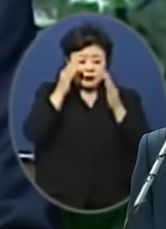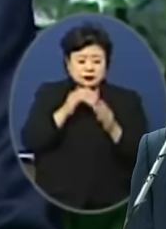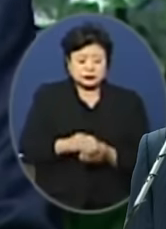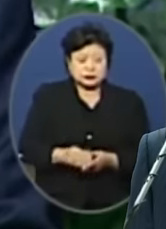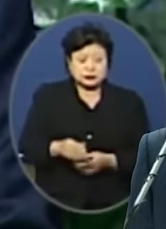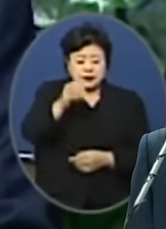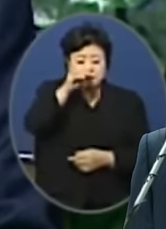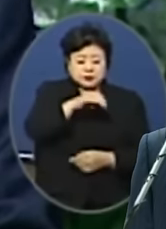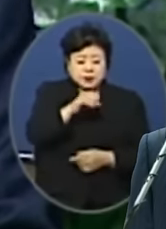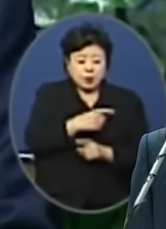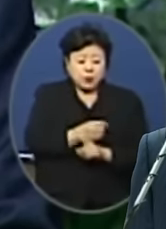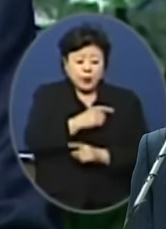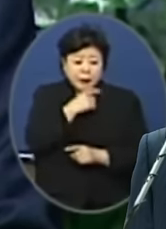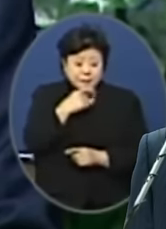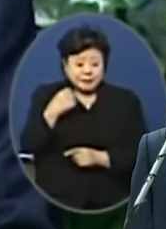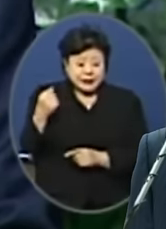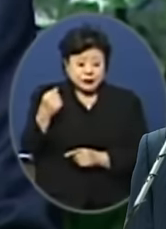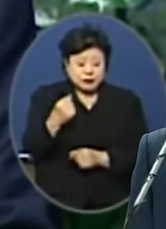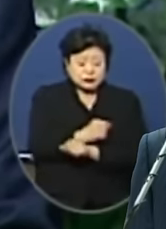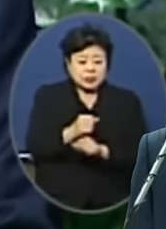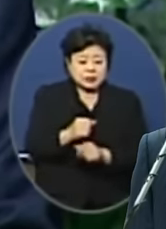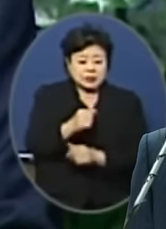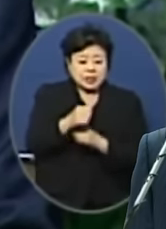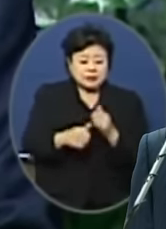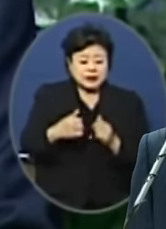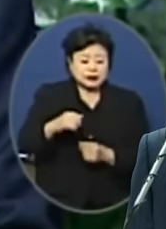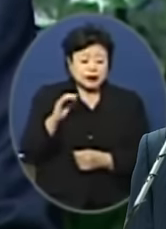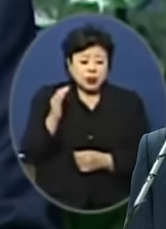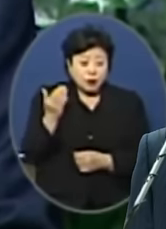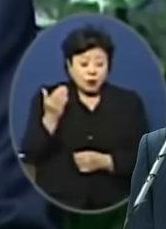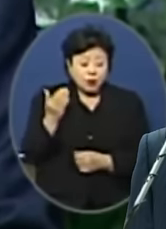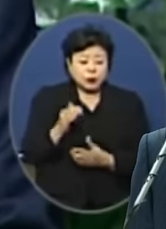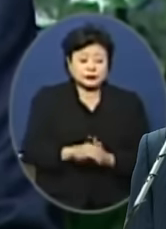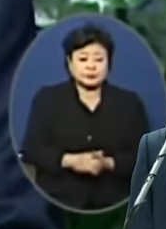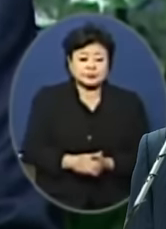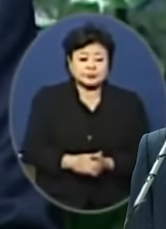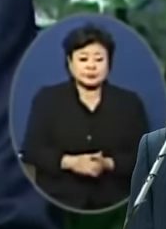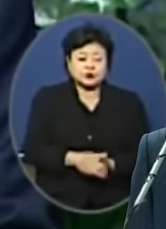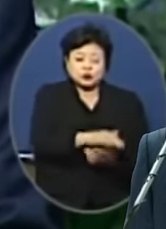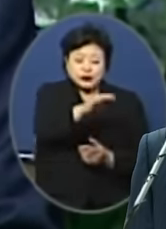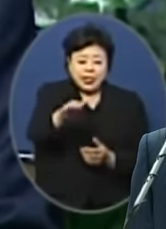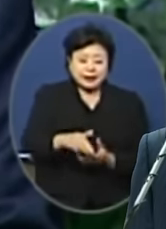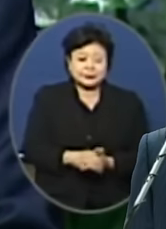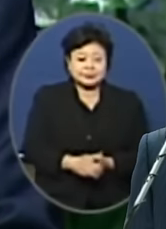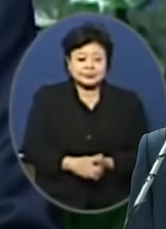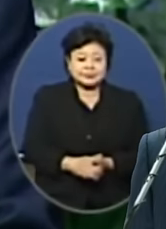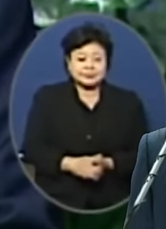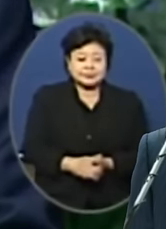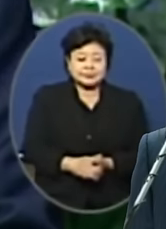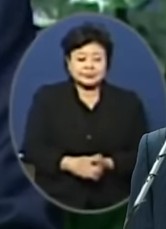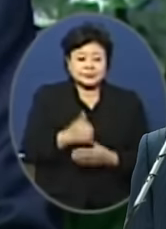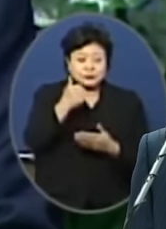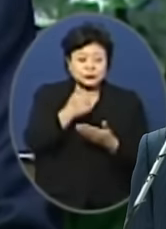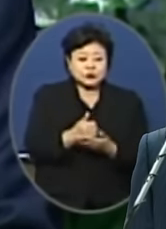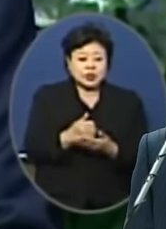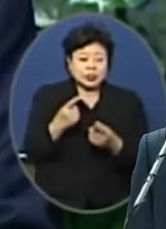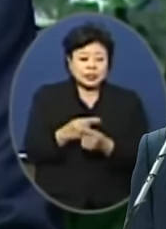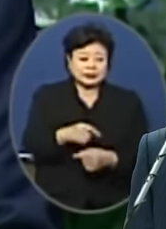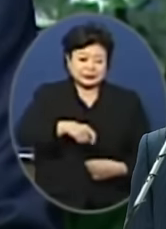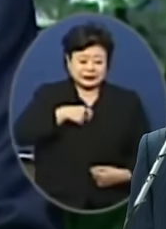피로 구속함을 입어 하나님의 자녀가 되고 우리가 죄 대신